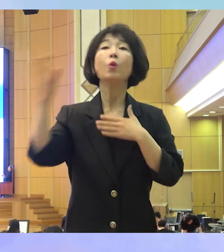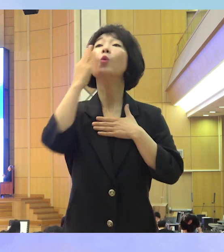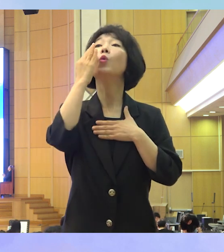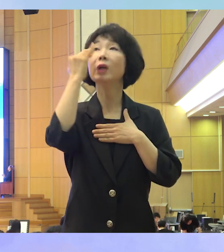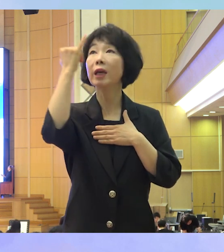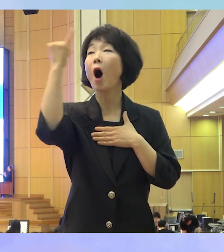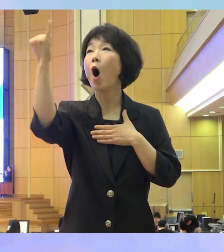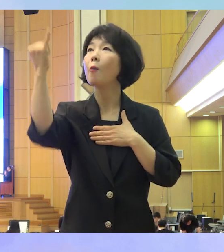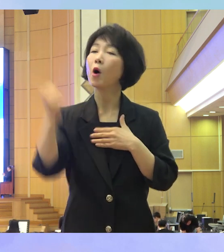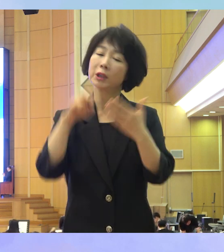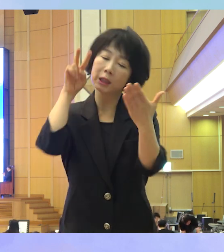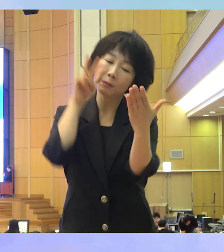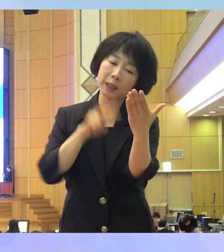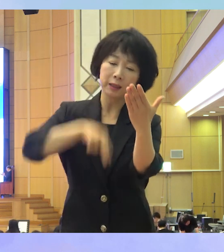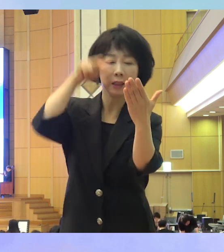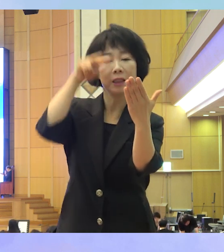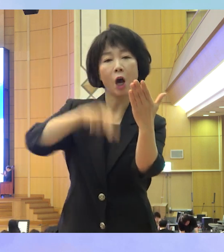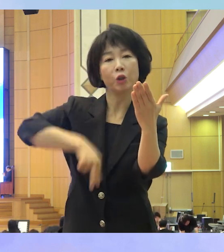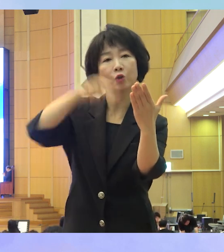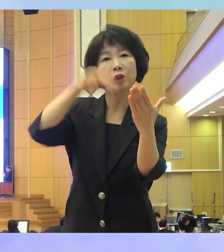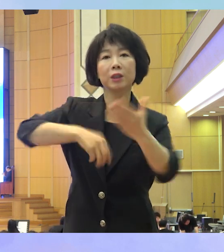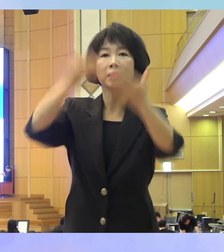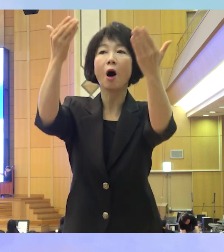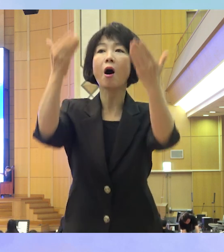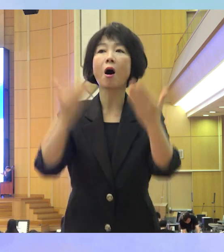귀하다 우리 어머님이